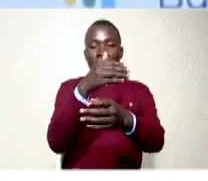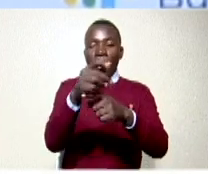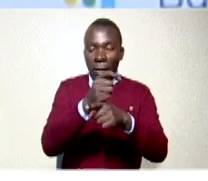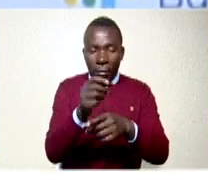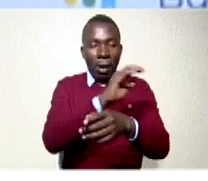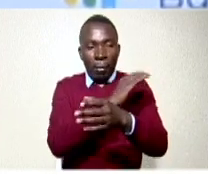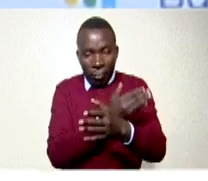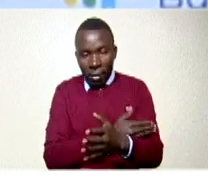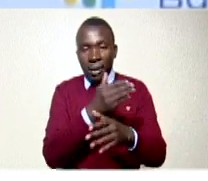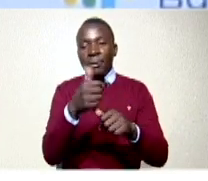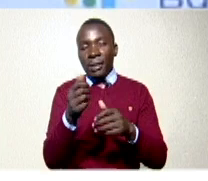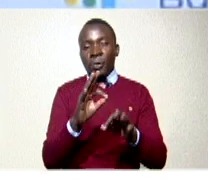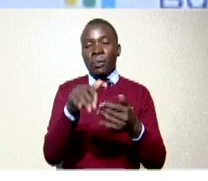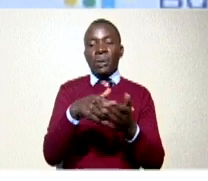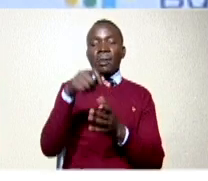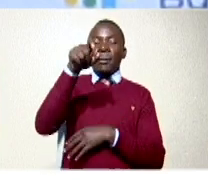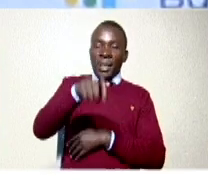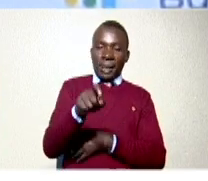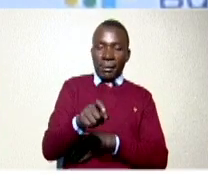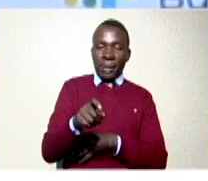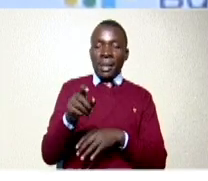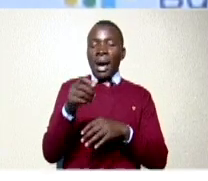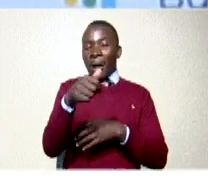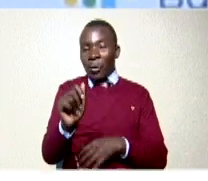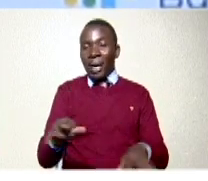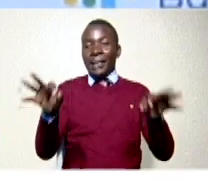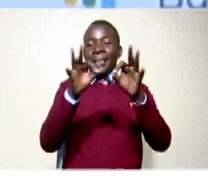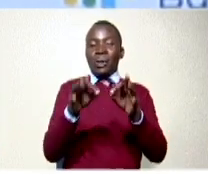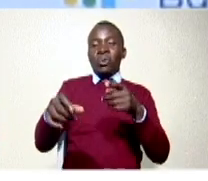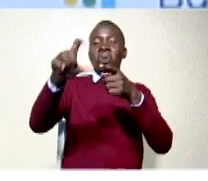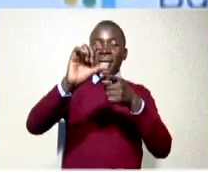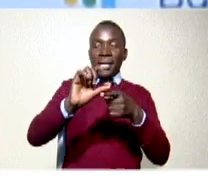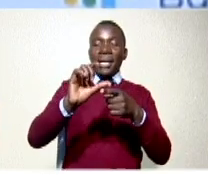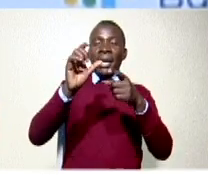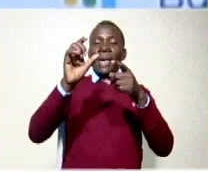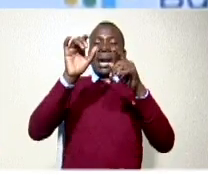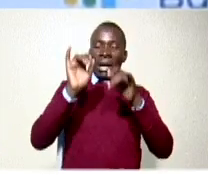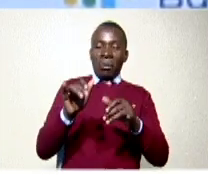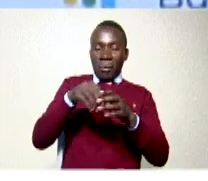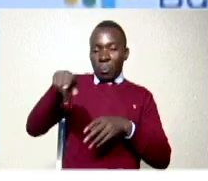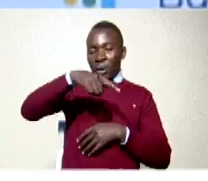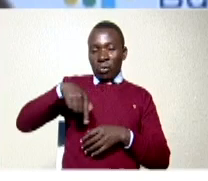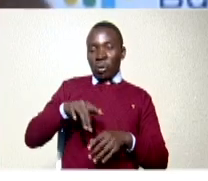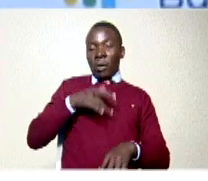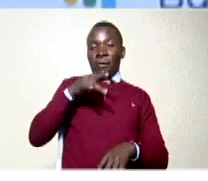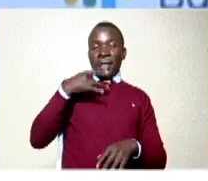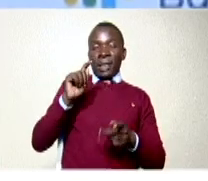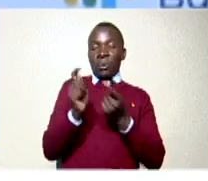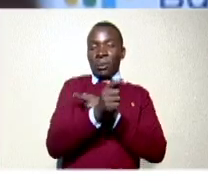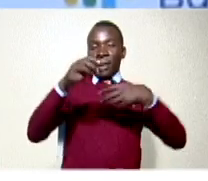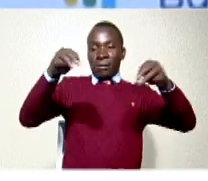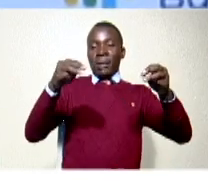n'ibindi byose byangombwa kugira ngo nyine ako gaciro twongereye katubemo, twibere isoko kandi